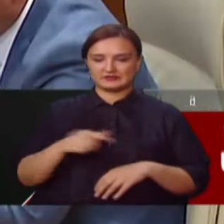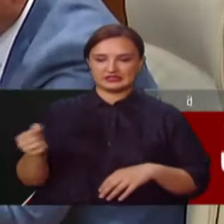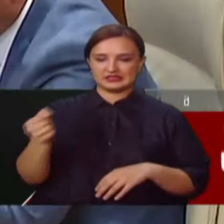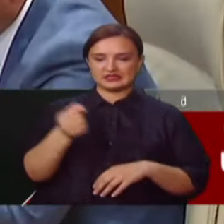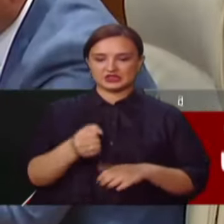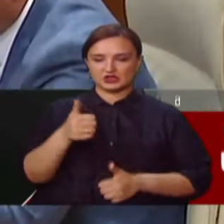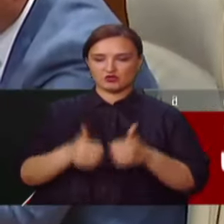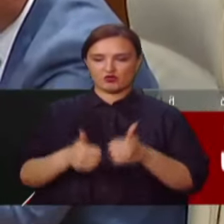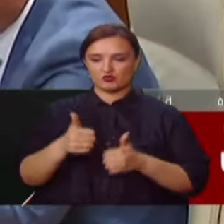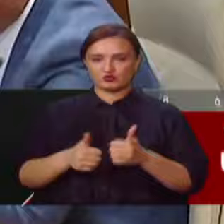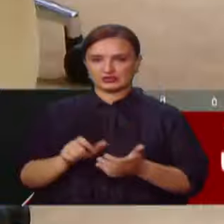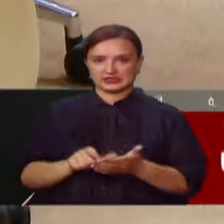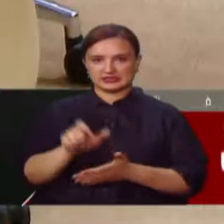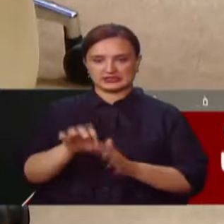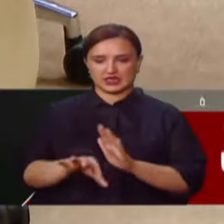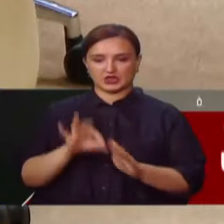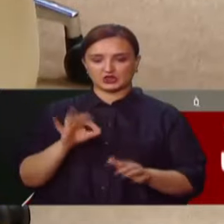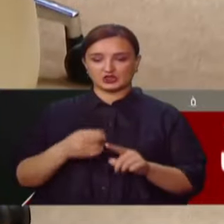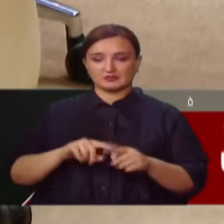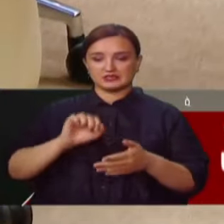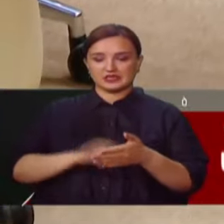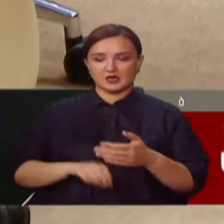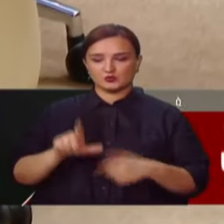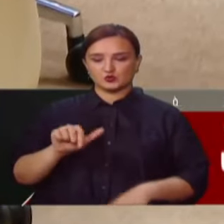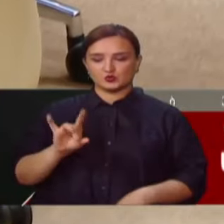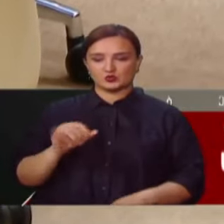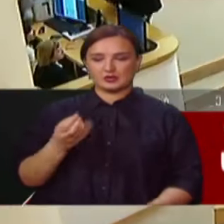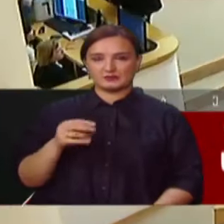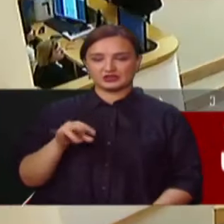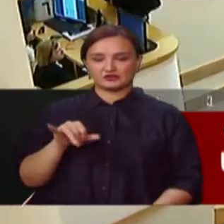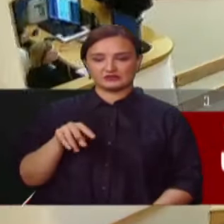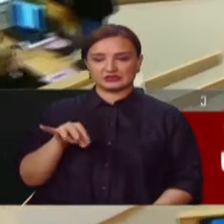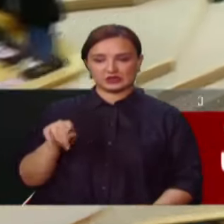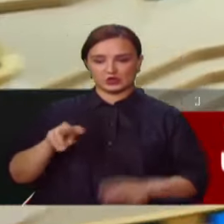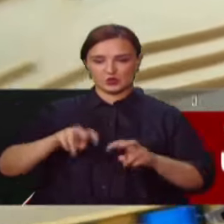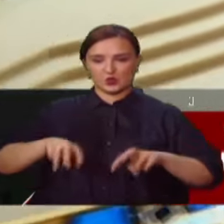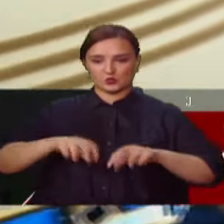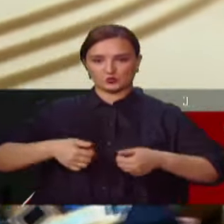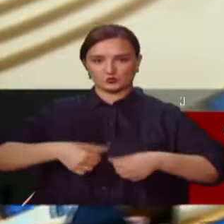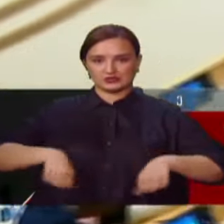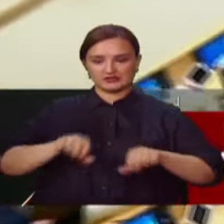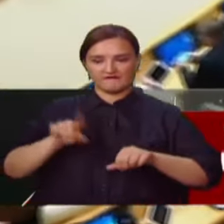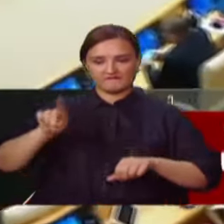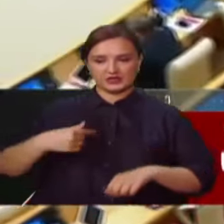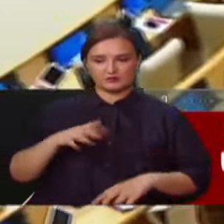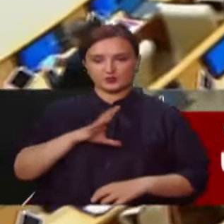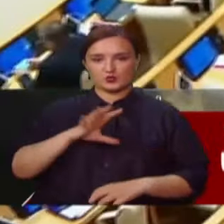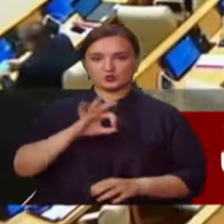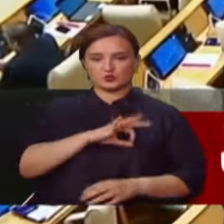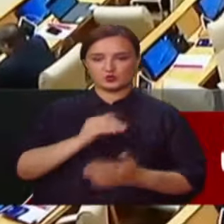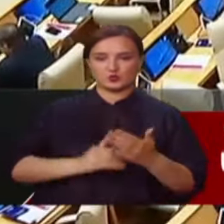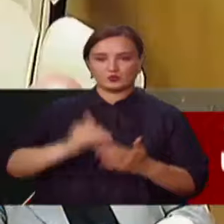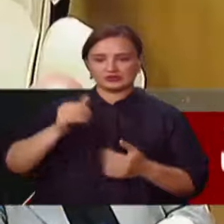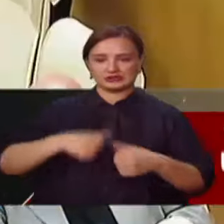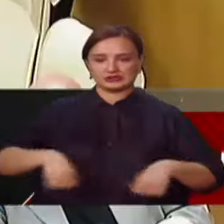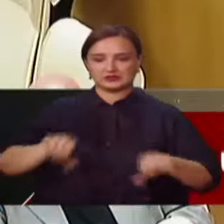დასანიშნად კონკურსის გზა აირჩია, რის გამოც სურაბიშვილი და საკონკურსო კომისია ვალდებული იყო იუსტიციის უმაღლესი